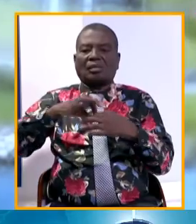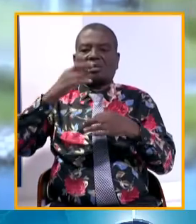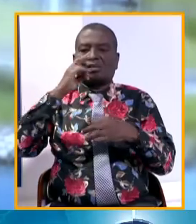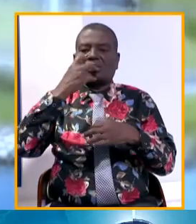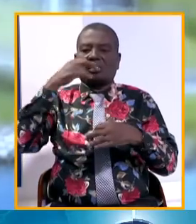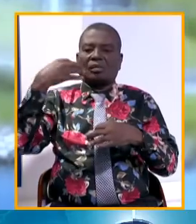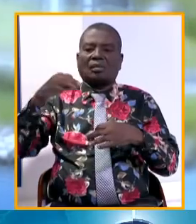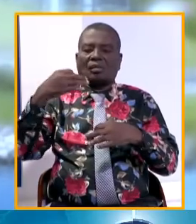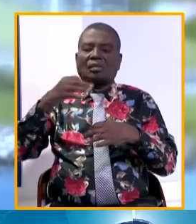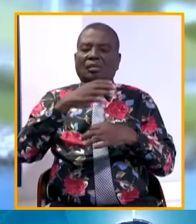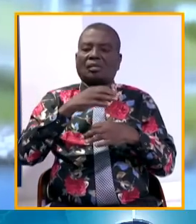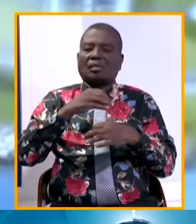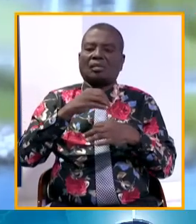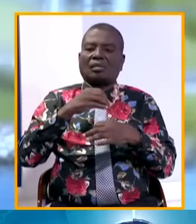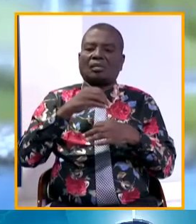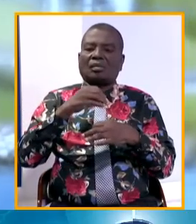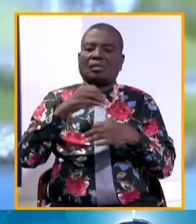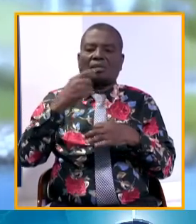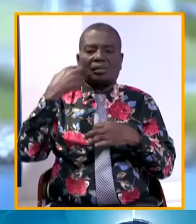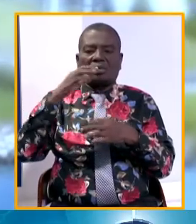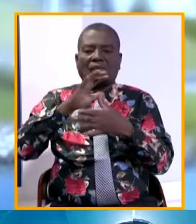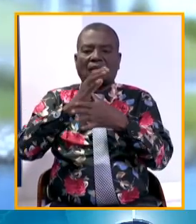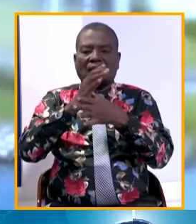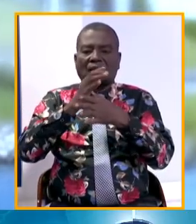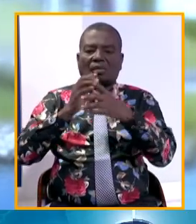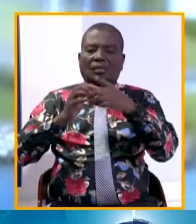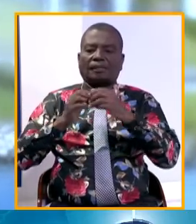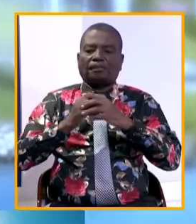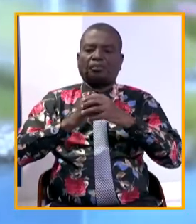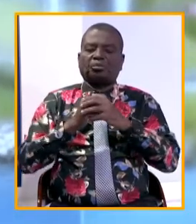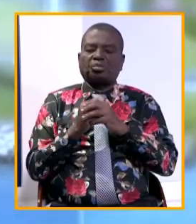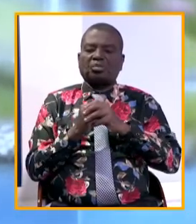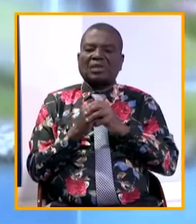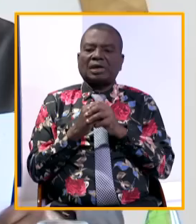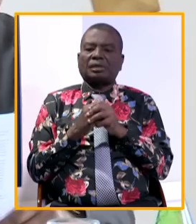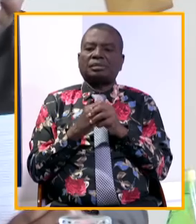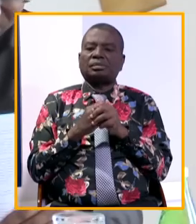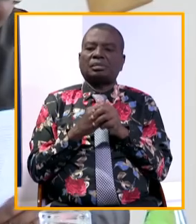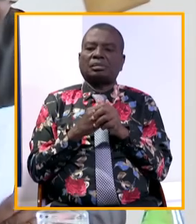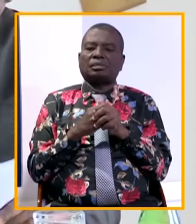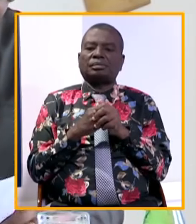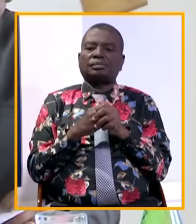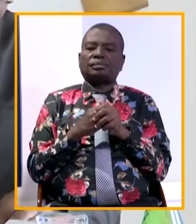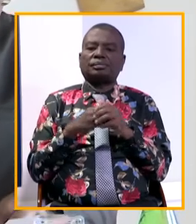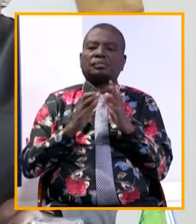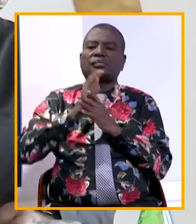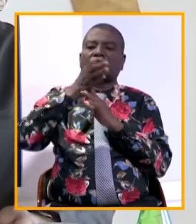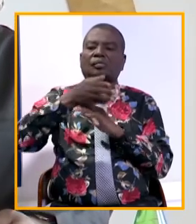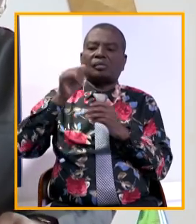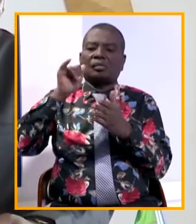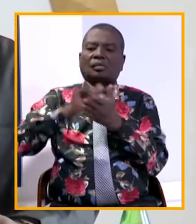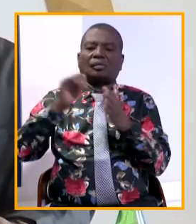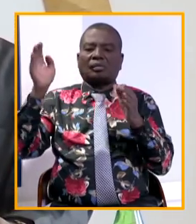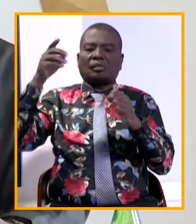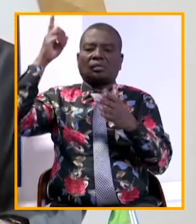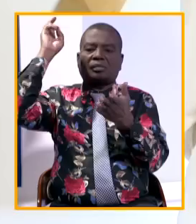Francophonie, Françoise Remarque. Les détails, Godefroy Okambawa. À travers cette signature